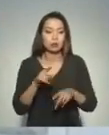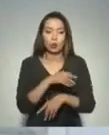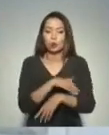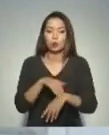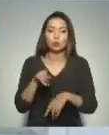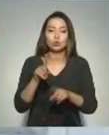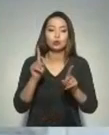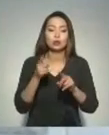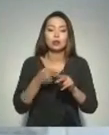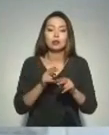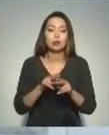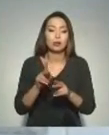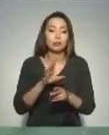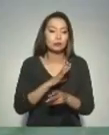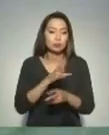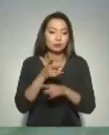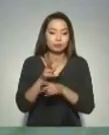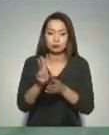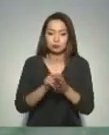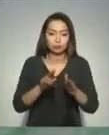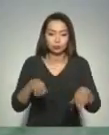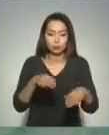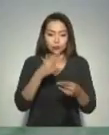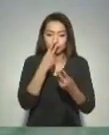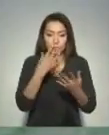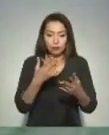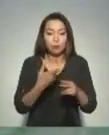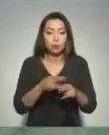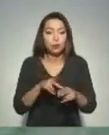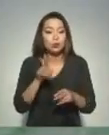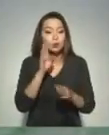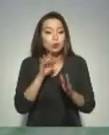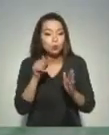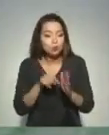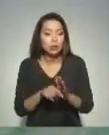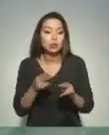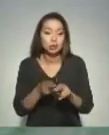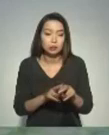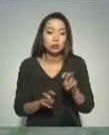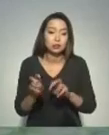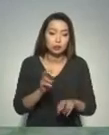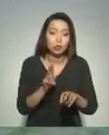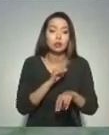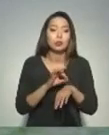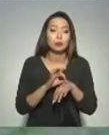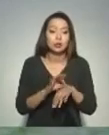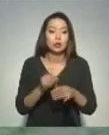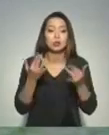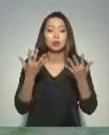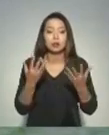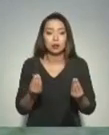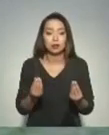түскен бейне жазбасы жоқ. Қазіргі таңда су асты іздестіру жұмыстары жүргізілуде, себебі қазіргі